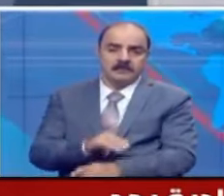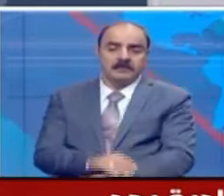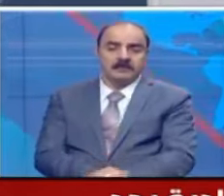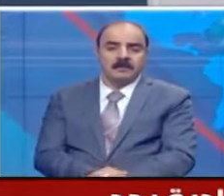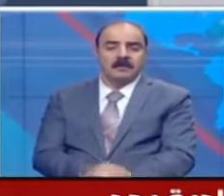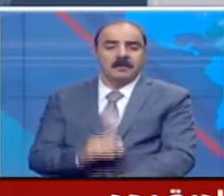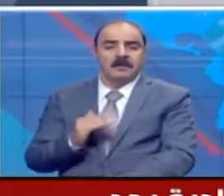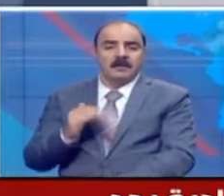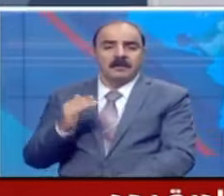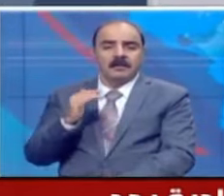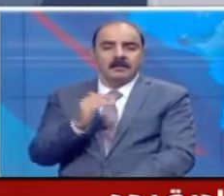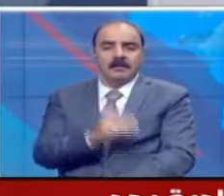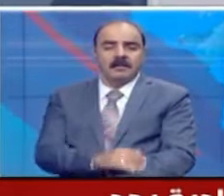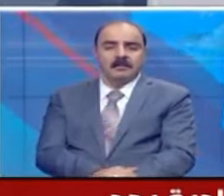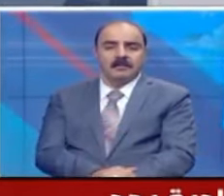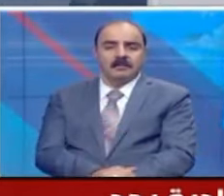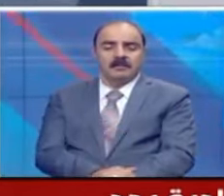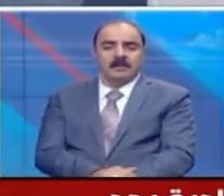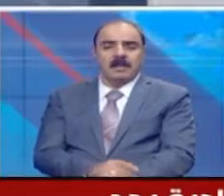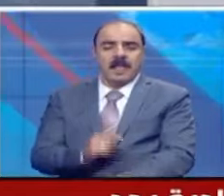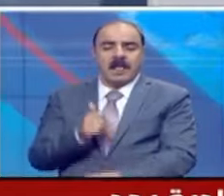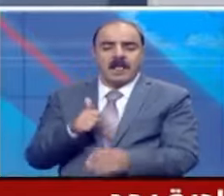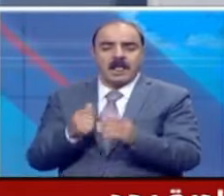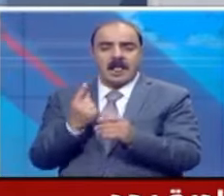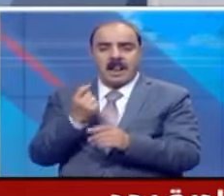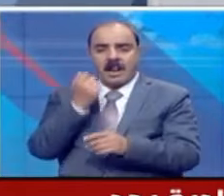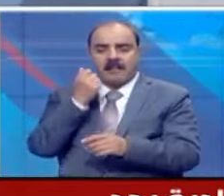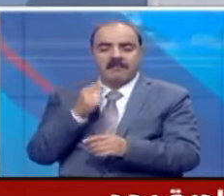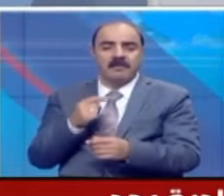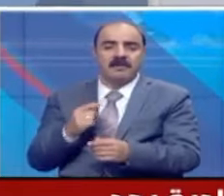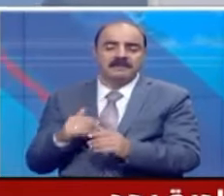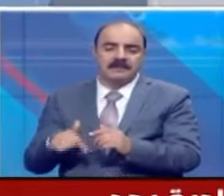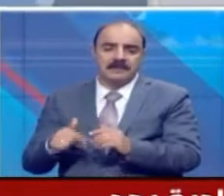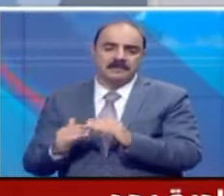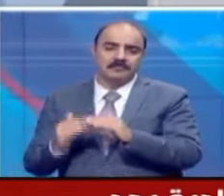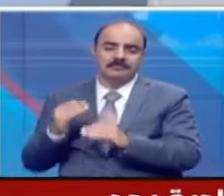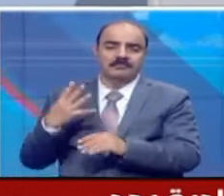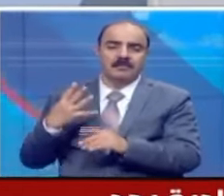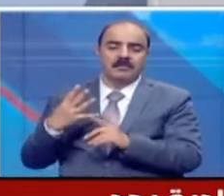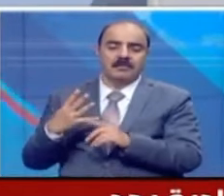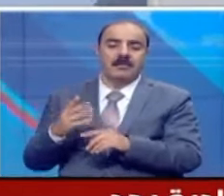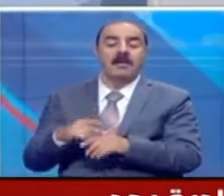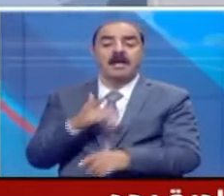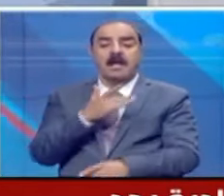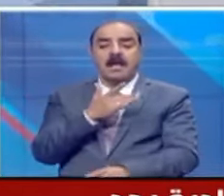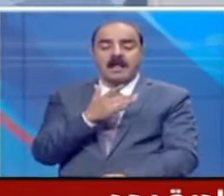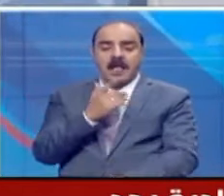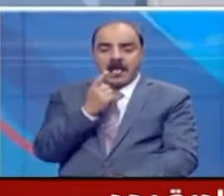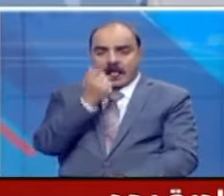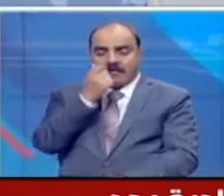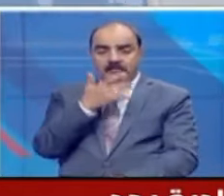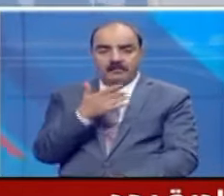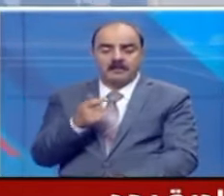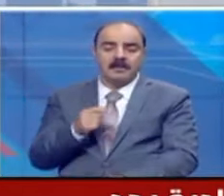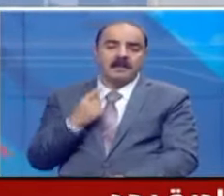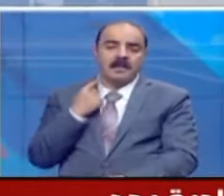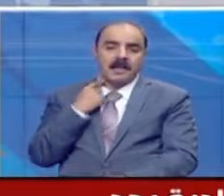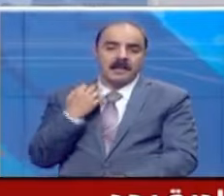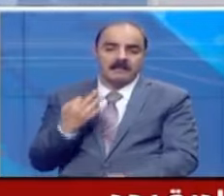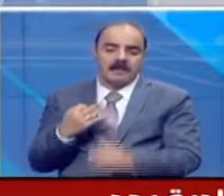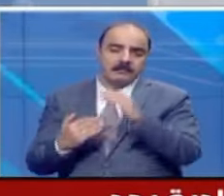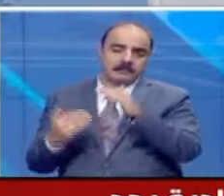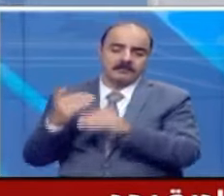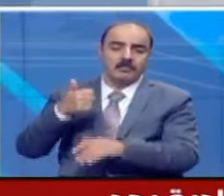1000 إلى 1200 جنيه بحسب الدرجة الوظيفية، 1000 جنيه للدرجات من السادسة إلى الرابعة، 1100 جنيه للدرجات من